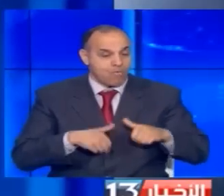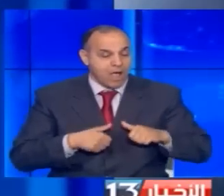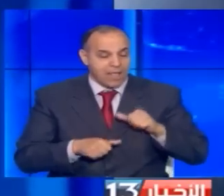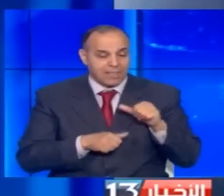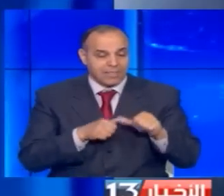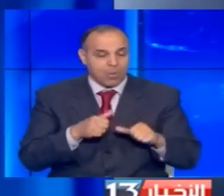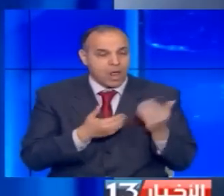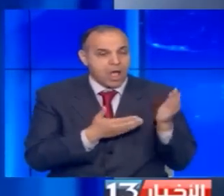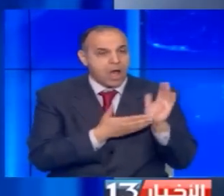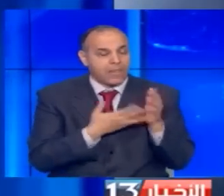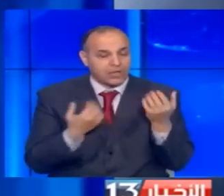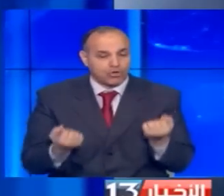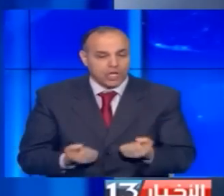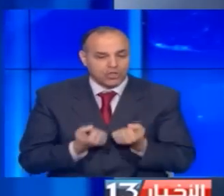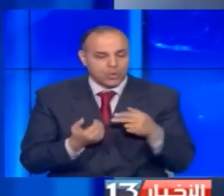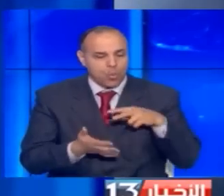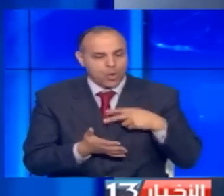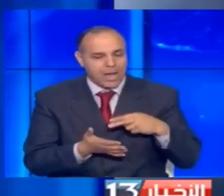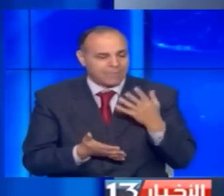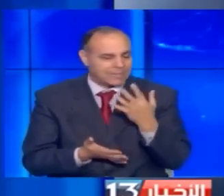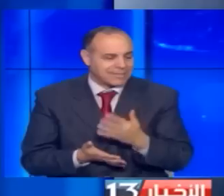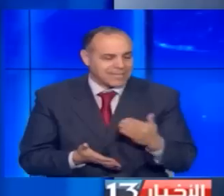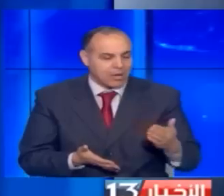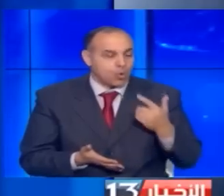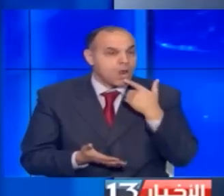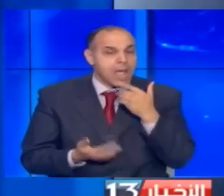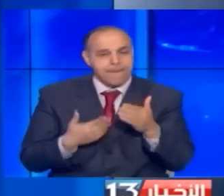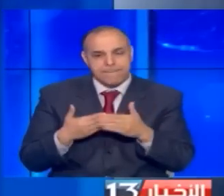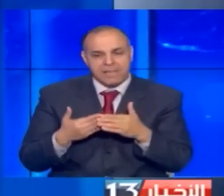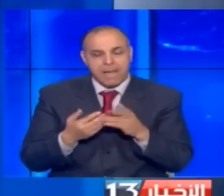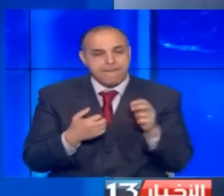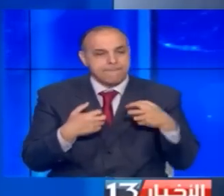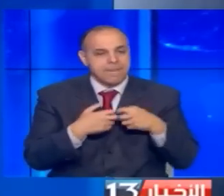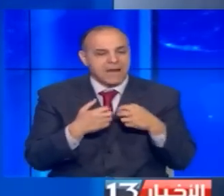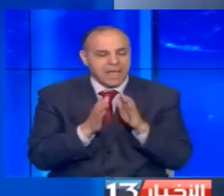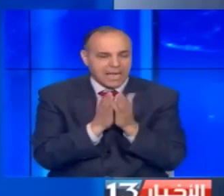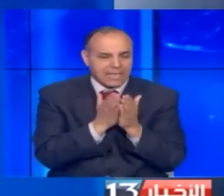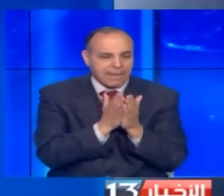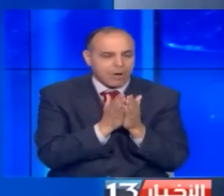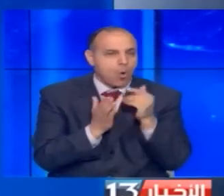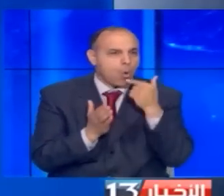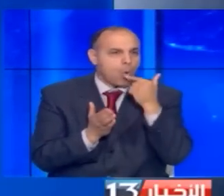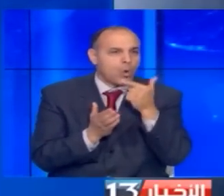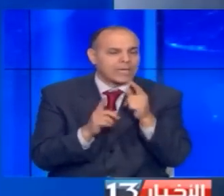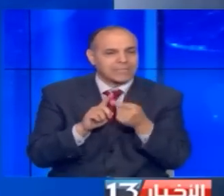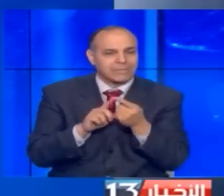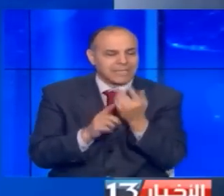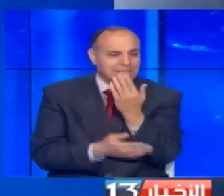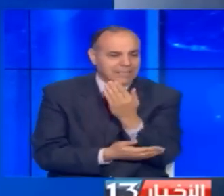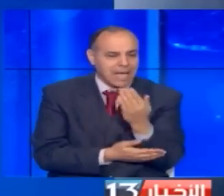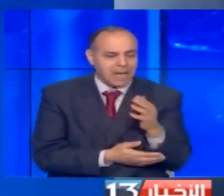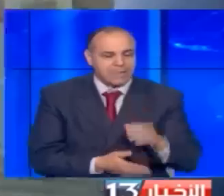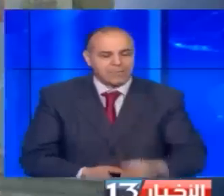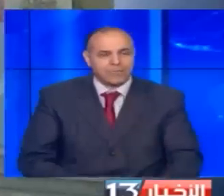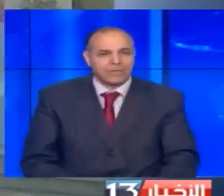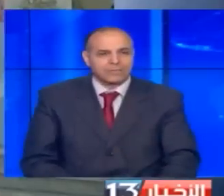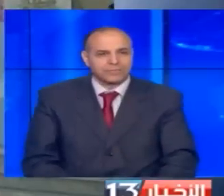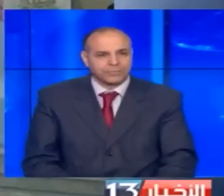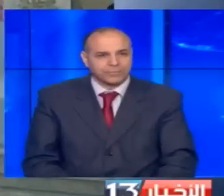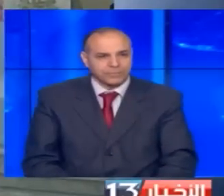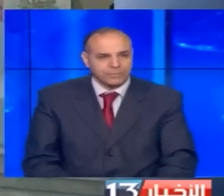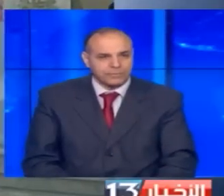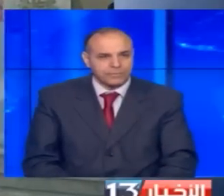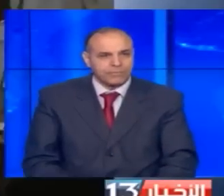الدورة بعرض تنشيطي وألعاب للأطفال إلى جانب معرض للكتاب وإصدارات مخصصة للطفل.